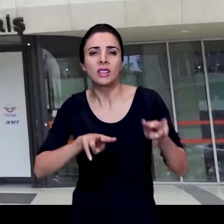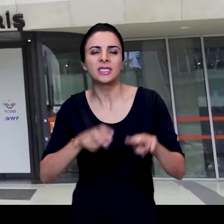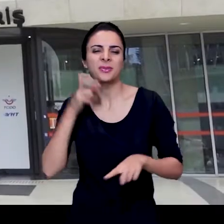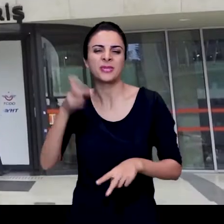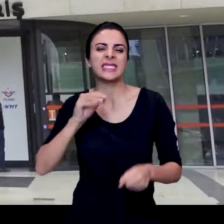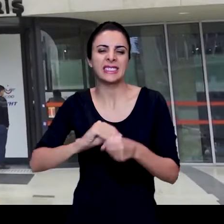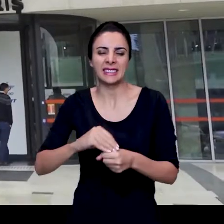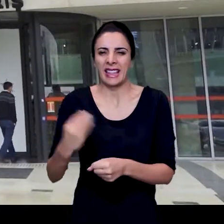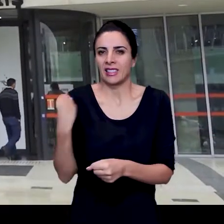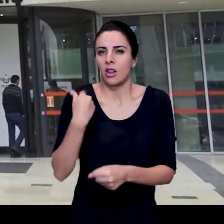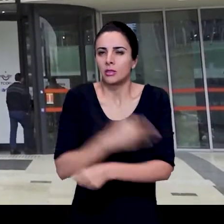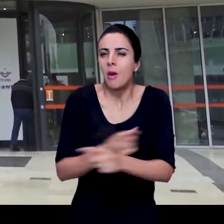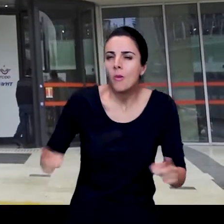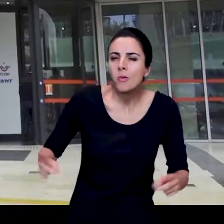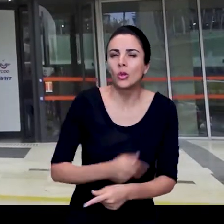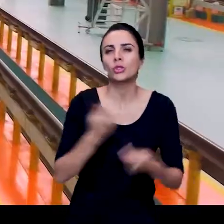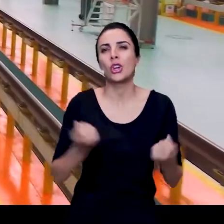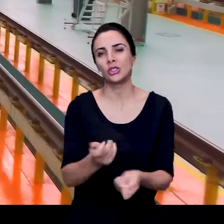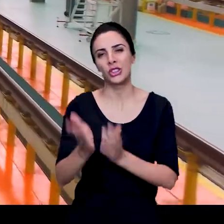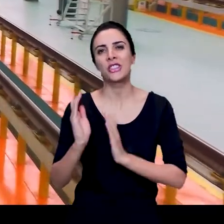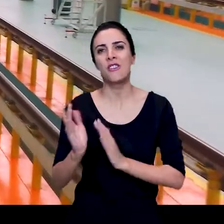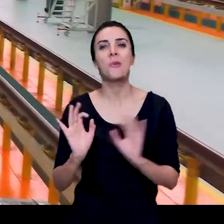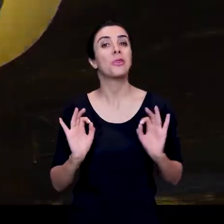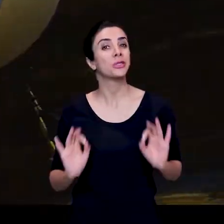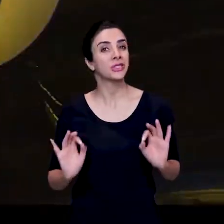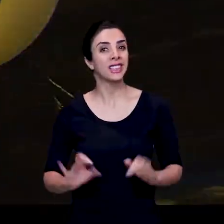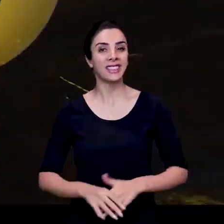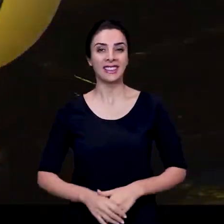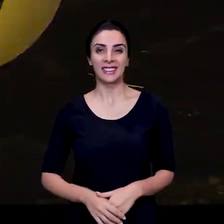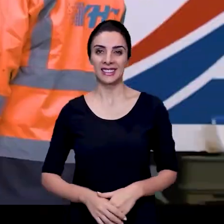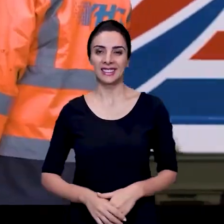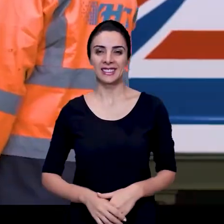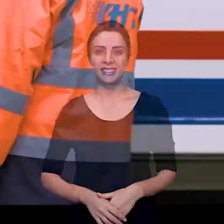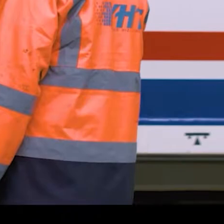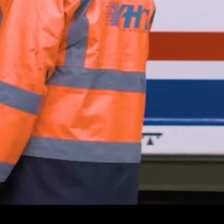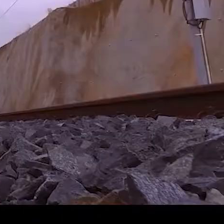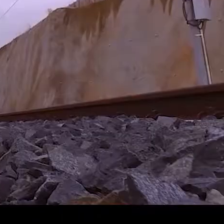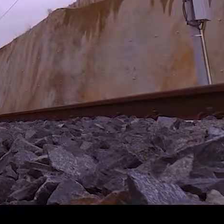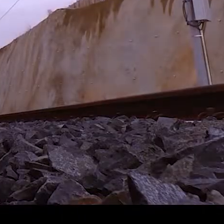engelsiz ulaşım hedefi demir yolunda da yeni hizmetlerle devam edecek.